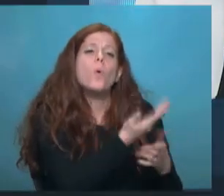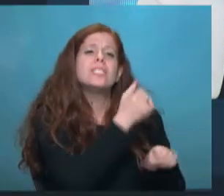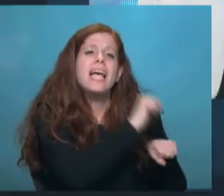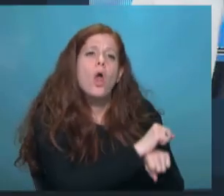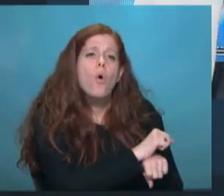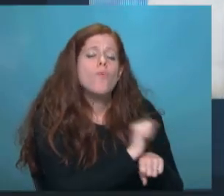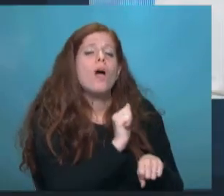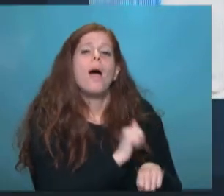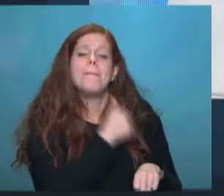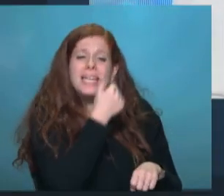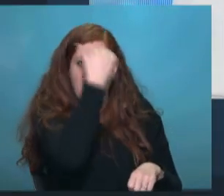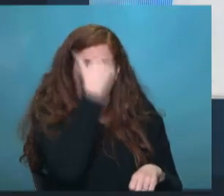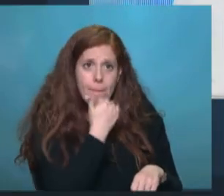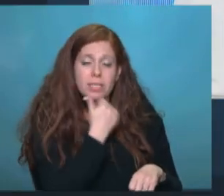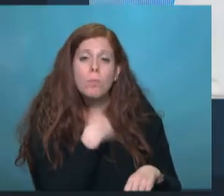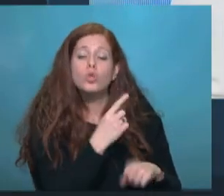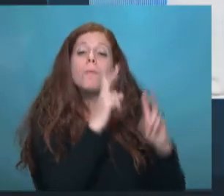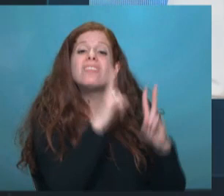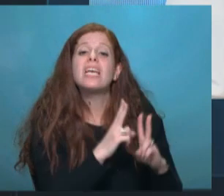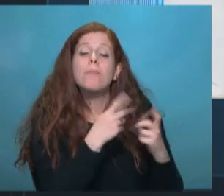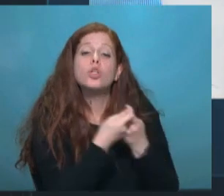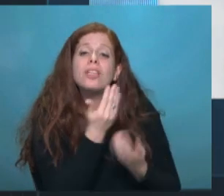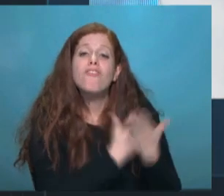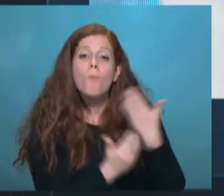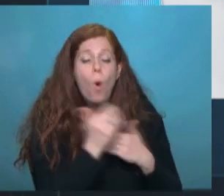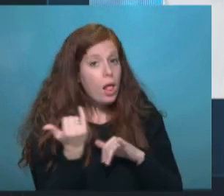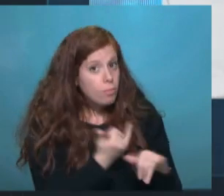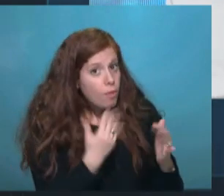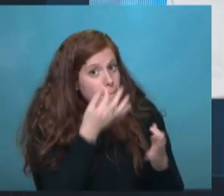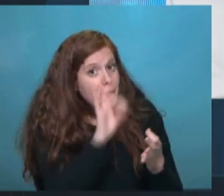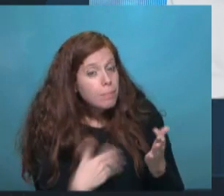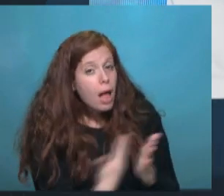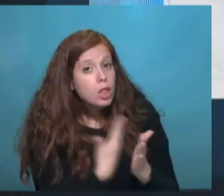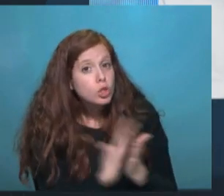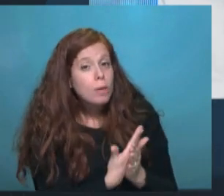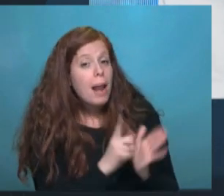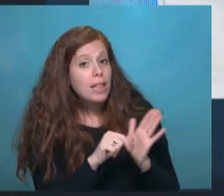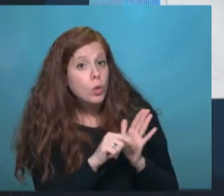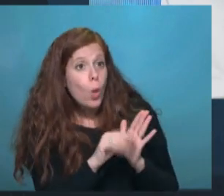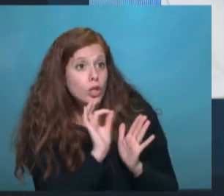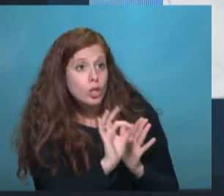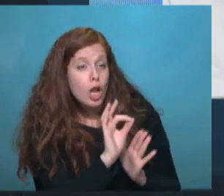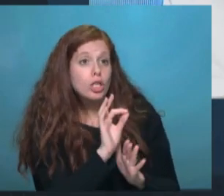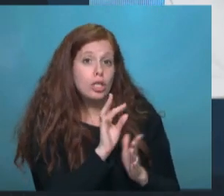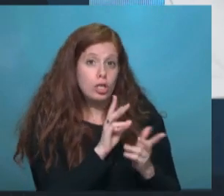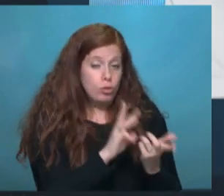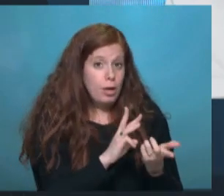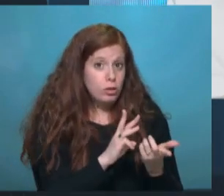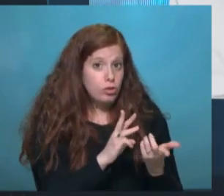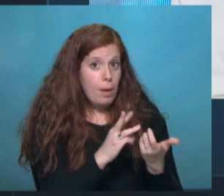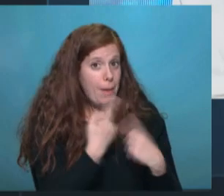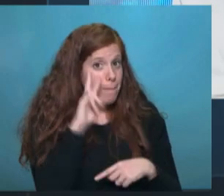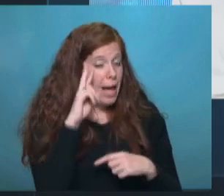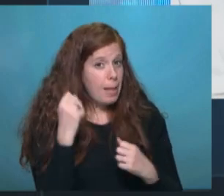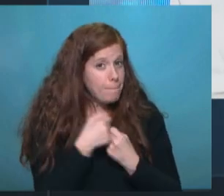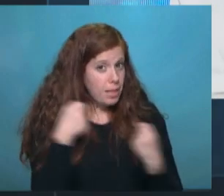הודיעו לשירות בתי הסוהר שמפסיקים לשתף פעולה. אתה מביא פרטים חדשים על הטכנולוגיה של שב"ס שמגבירה את מפלס המתח